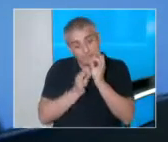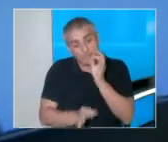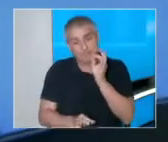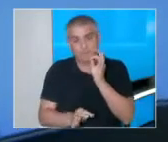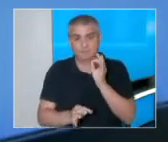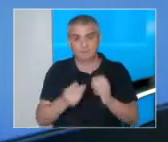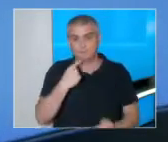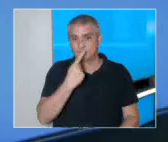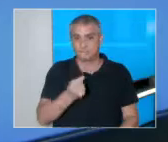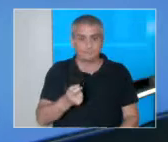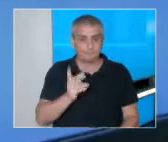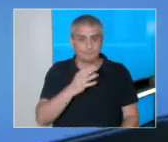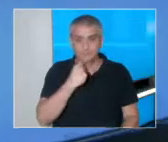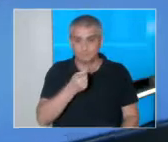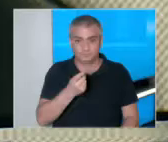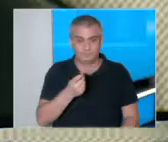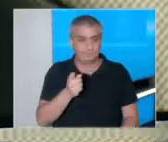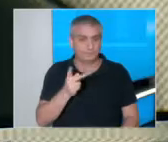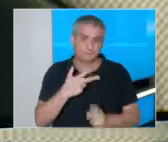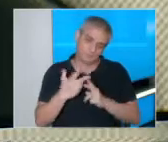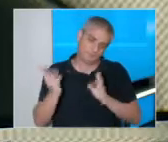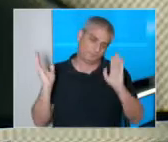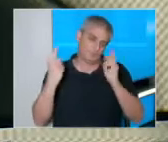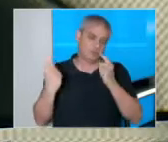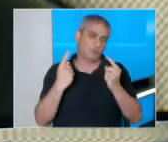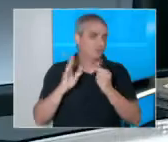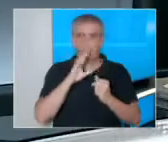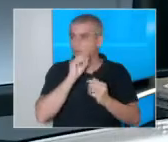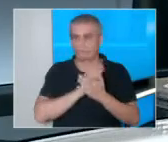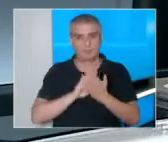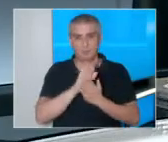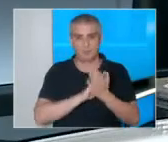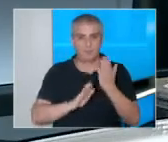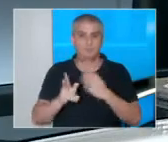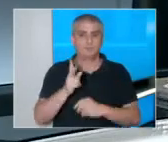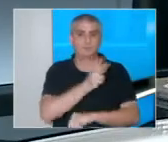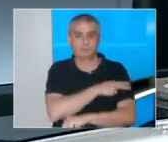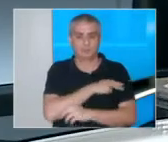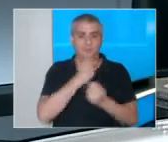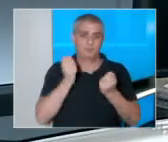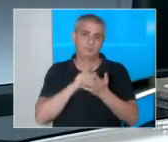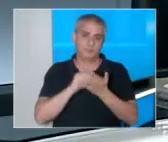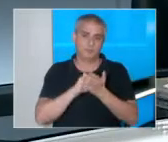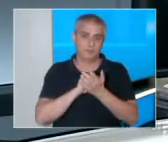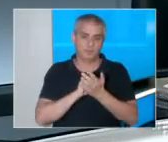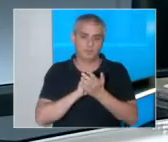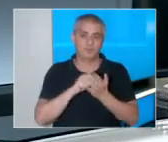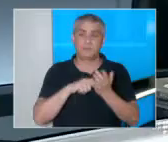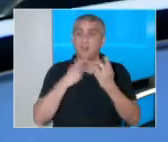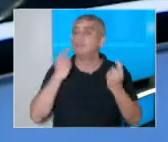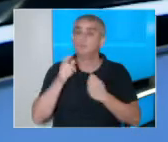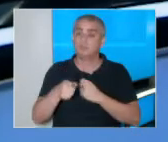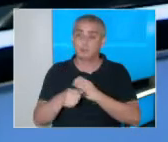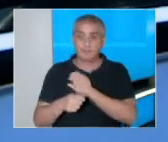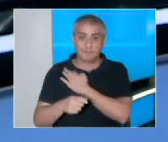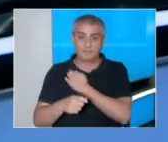פרטים. ושוב נזכיר רק, חזקת החפות עומדת לכל אחד, אפילו לא מדובר בחקירות משטרה, אלא בפרסומים עיתונאיים. שבעקבות הפרסומים